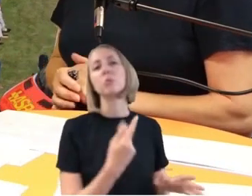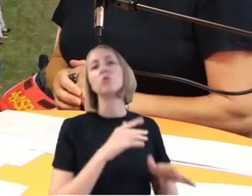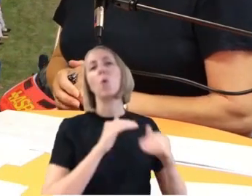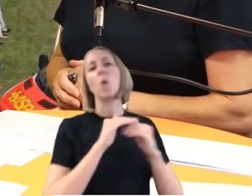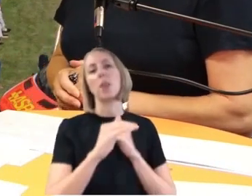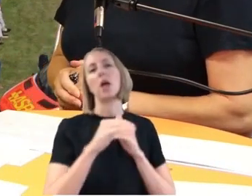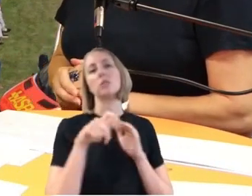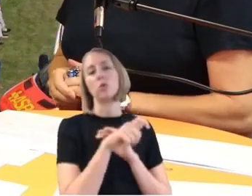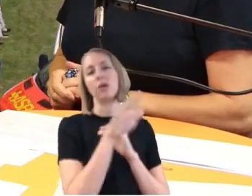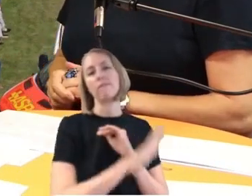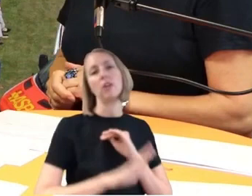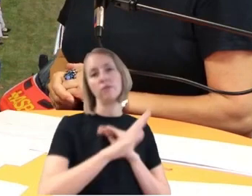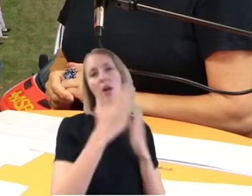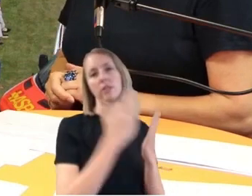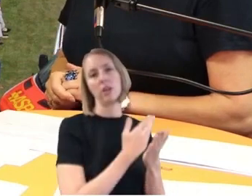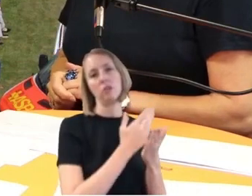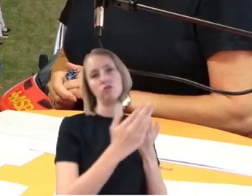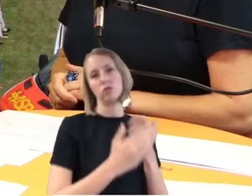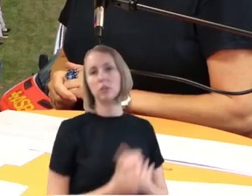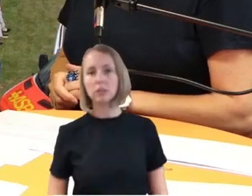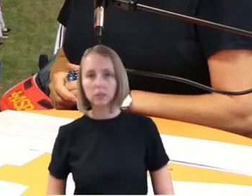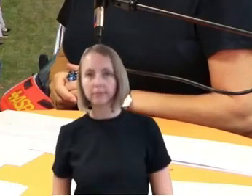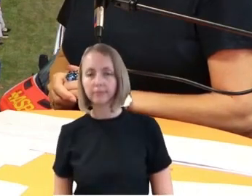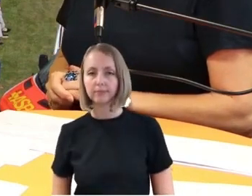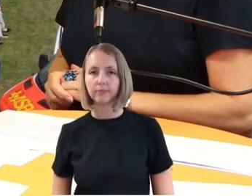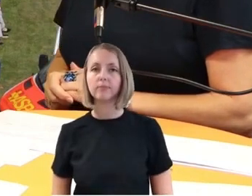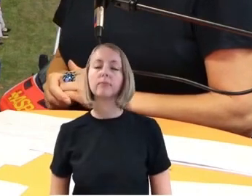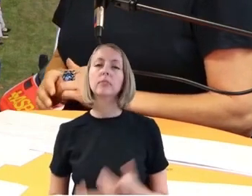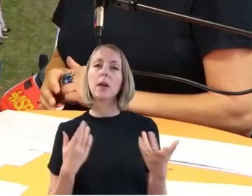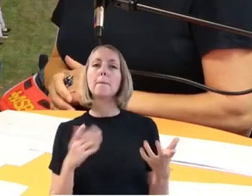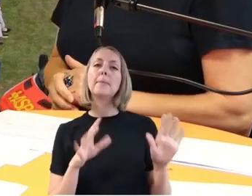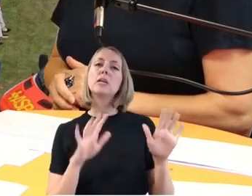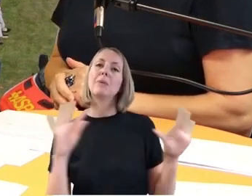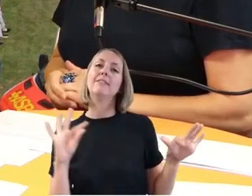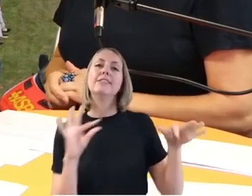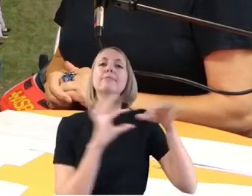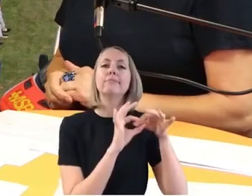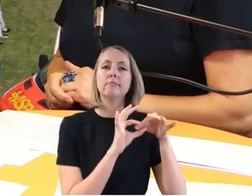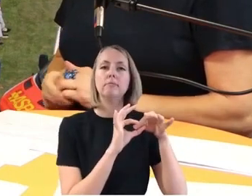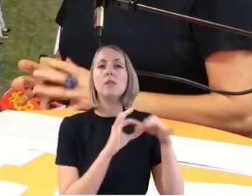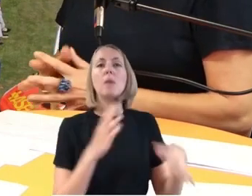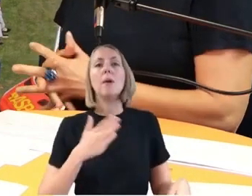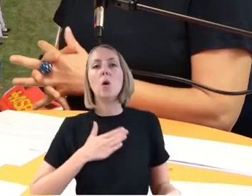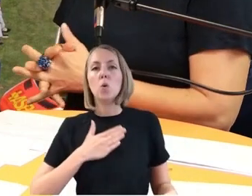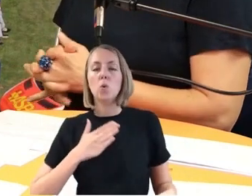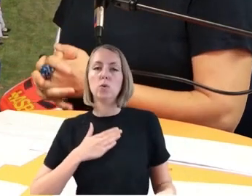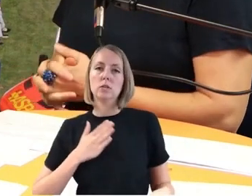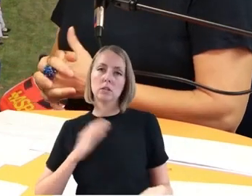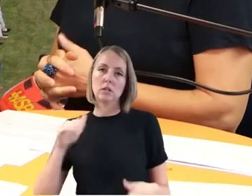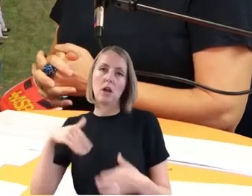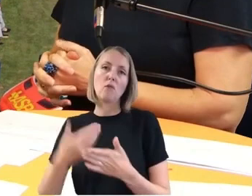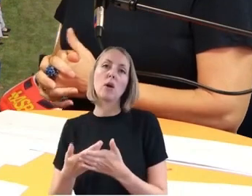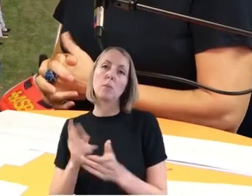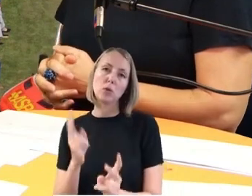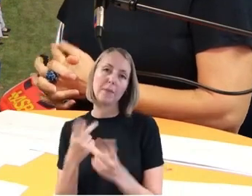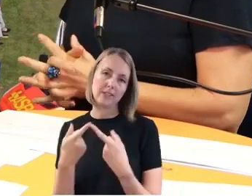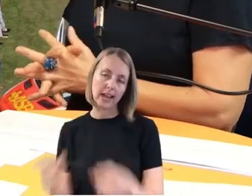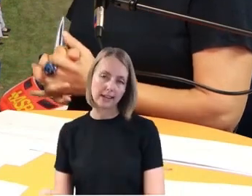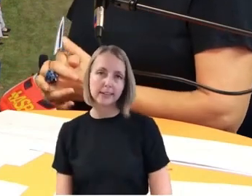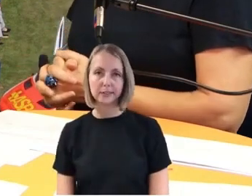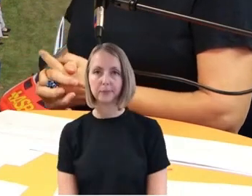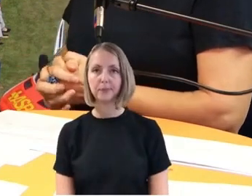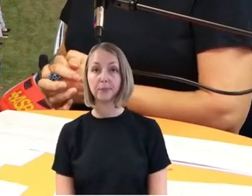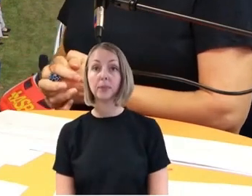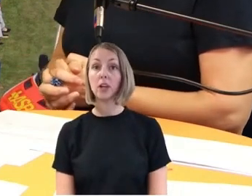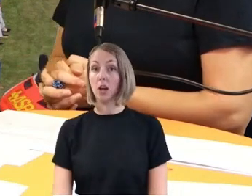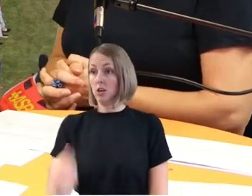wird dann so gesehen angedockt die nutzen dann die vorhandene situation aber das ist nicht unser betrachtung raum eigentlich ja da bin ich ja mal